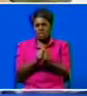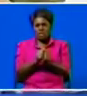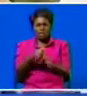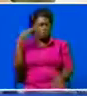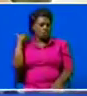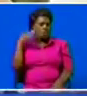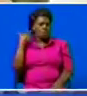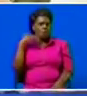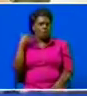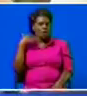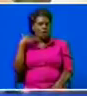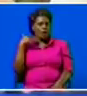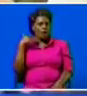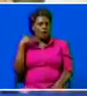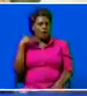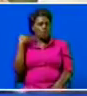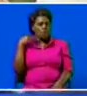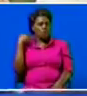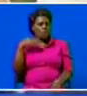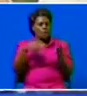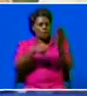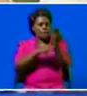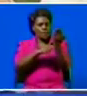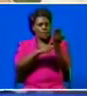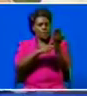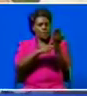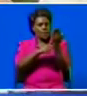tags wenye wanajiita ti